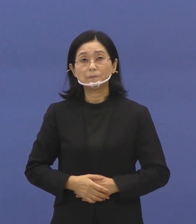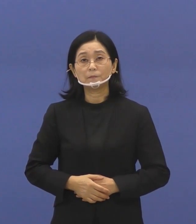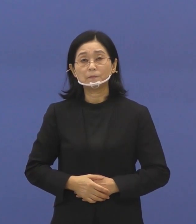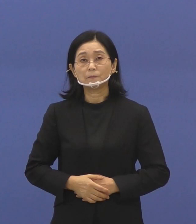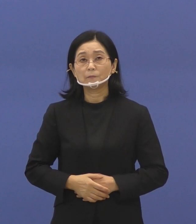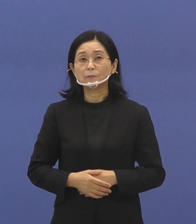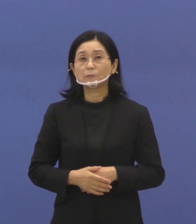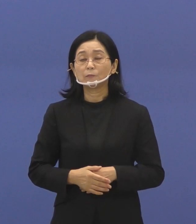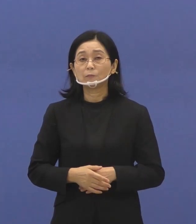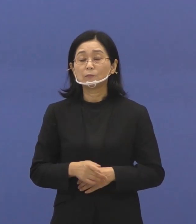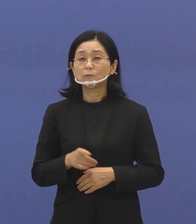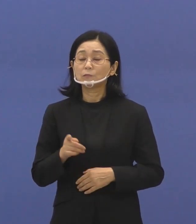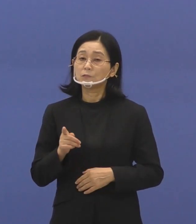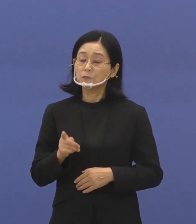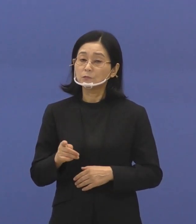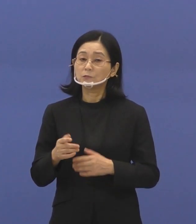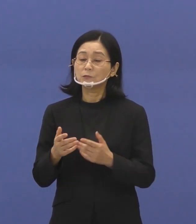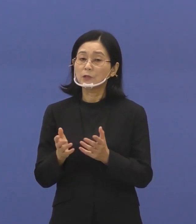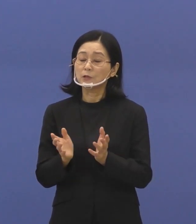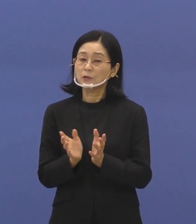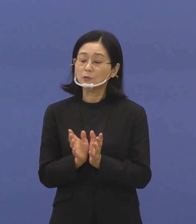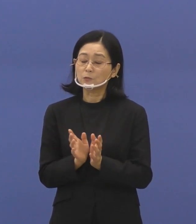基本的に